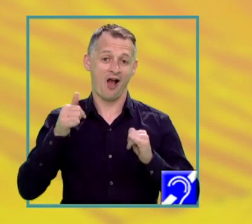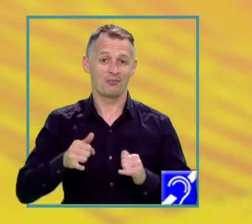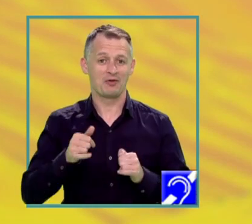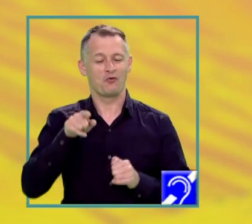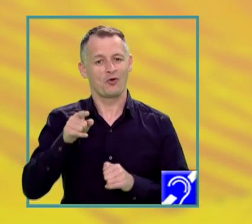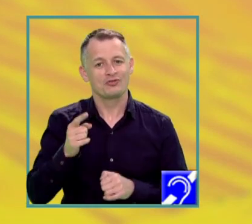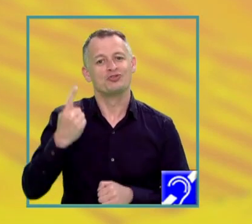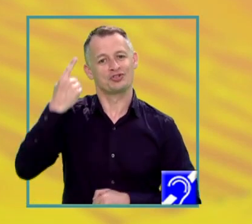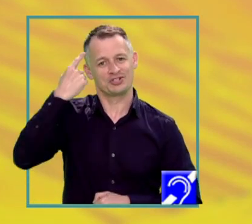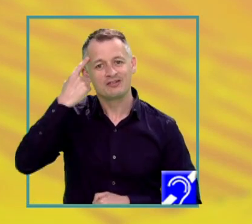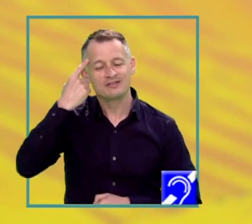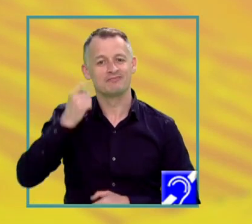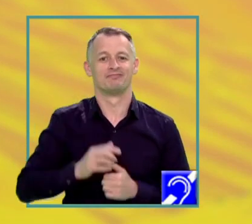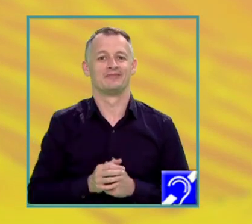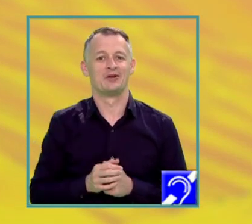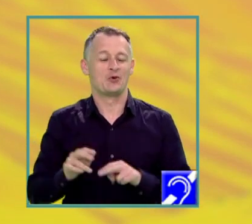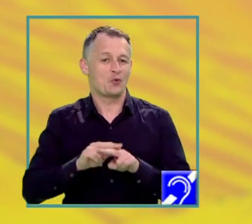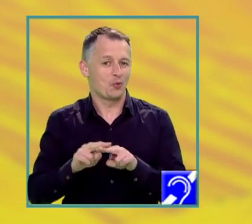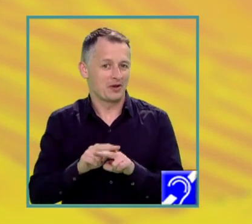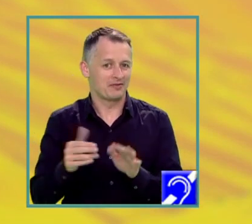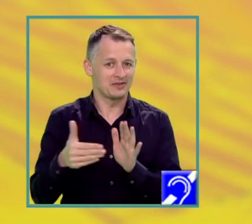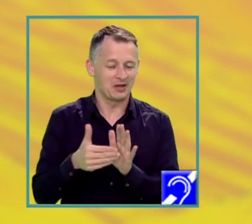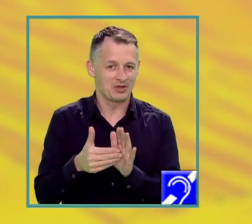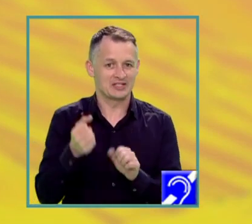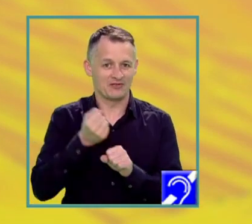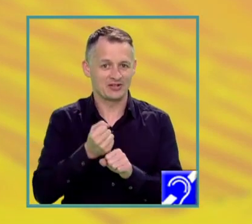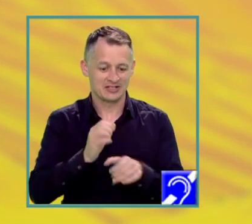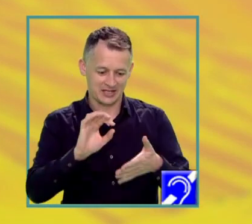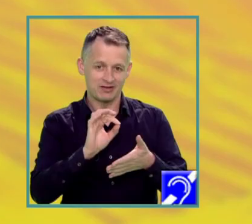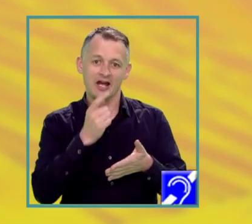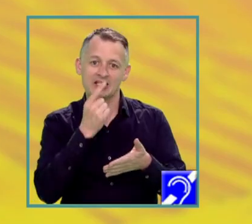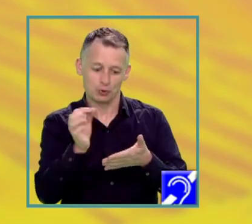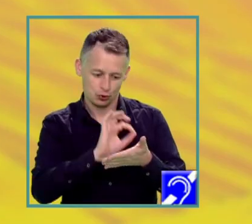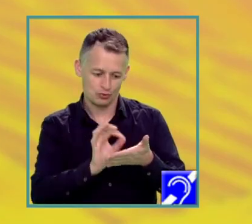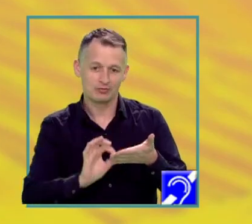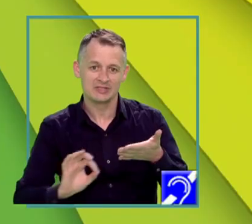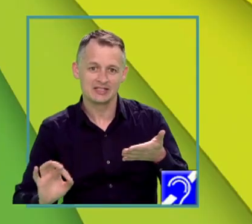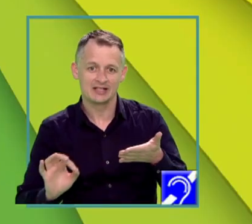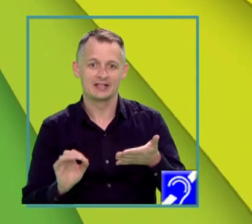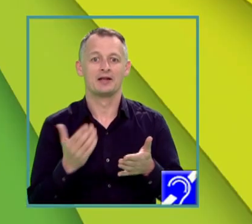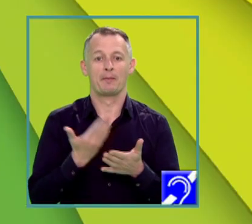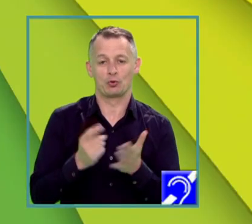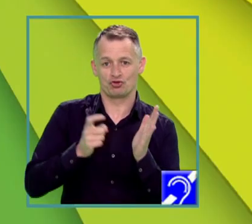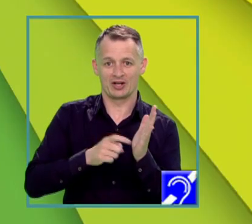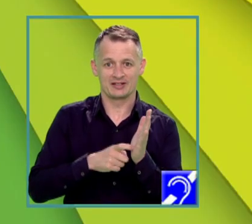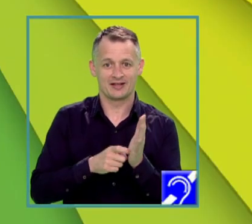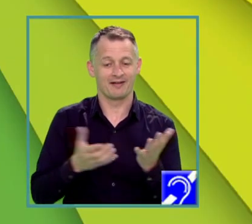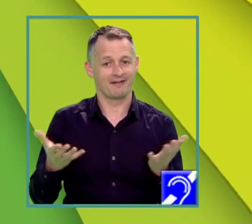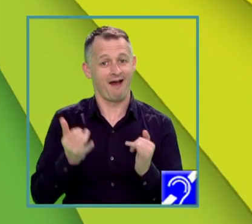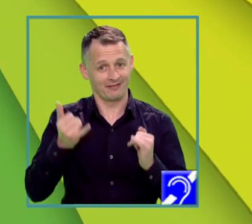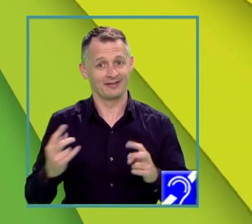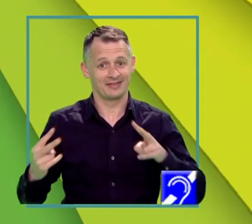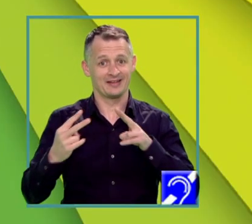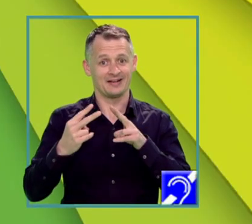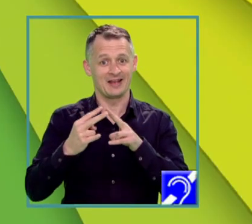familiarizați cu modul în care trebuie să redactați răspunsurile la cerințele și la structura pe care noi îl vom și întâlnirea